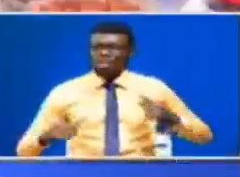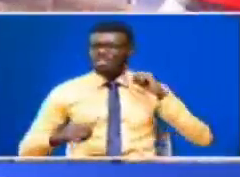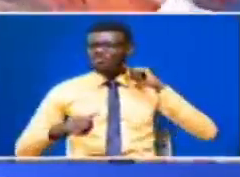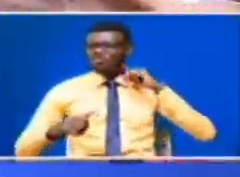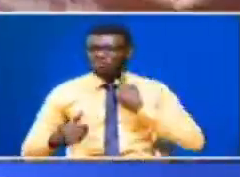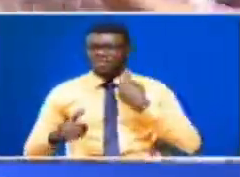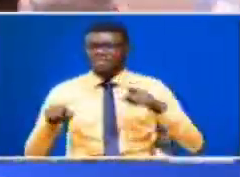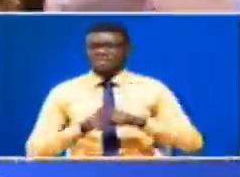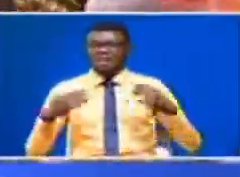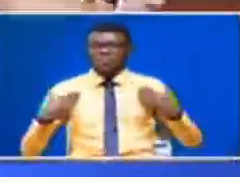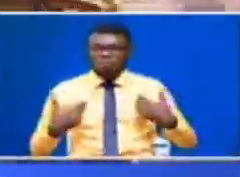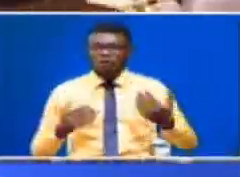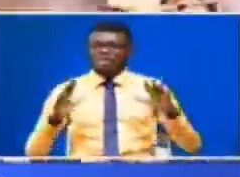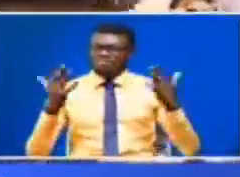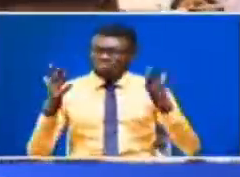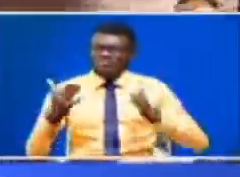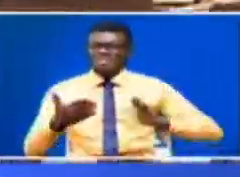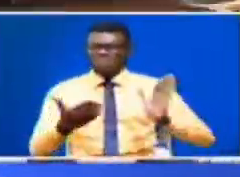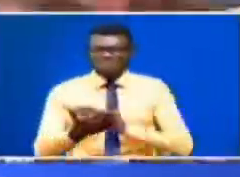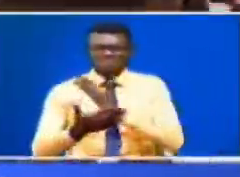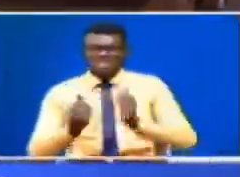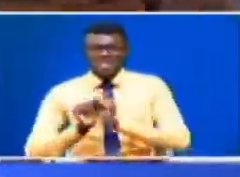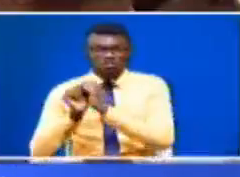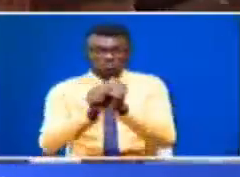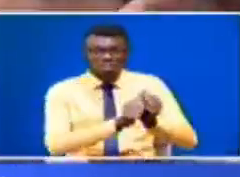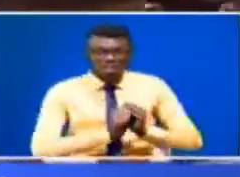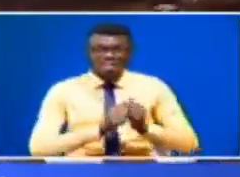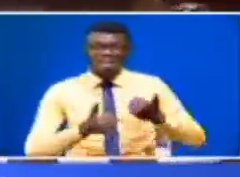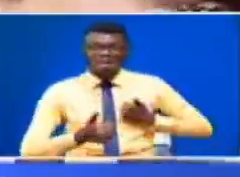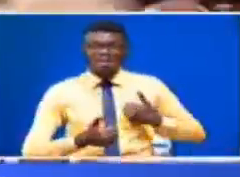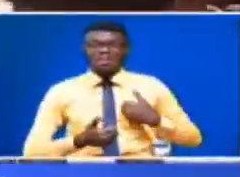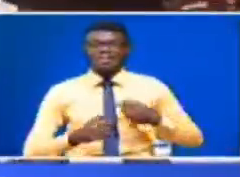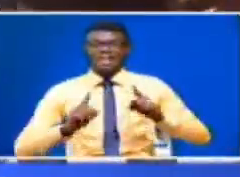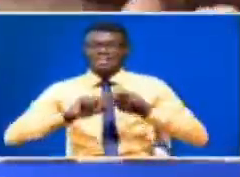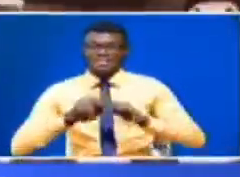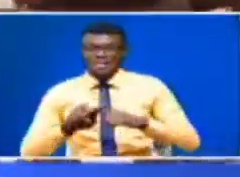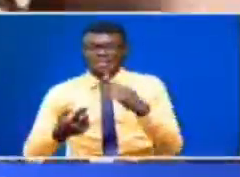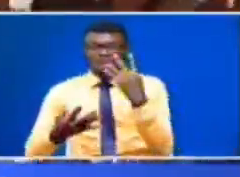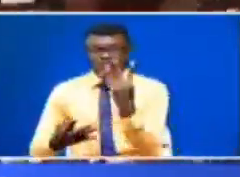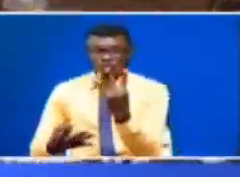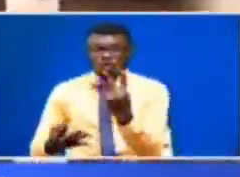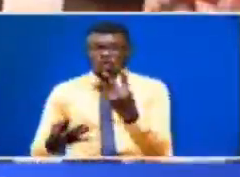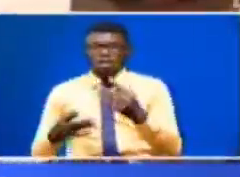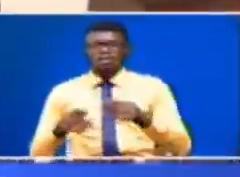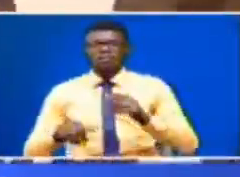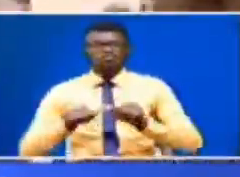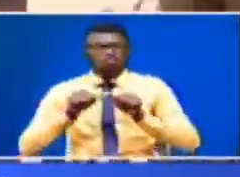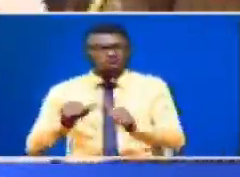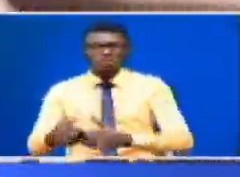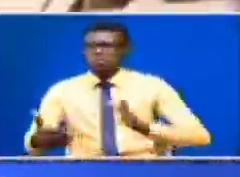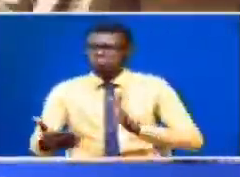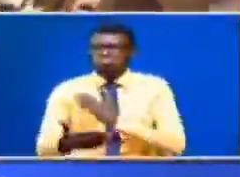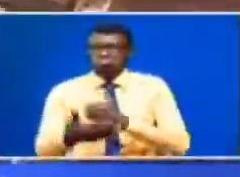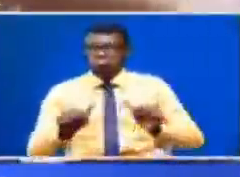Kwani wao pia wanaanza kuimba, wanafunzi huyu wa darasa la 4 katika shule ya Star of the Sea anapoendelea